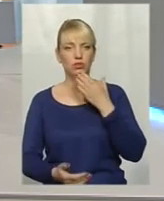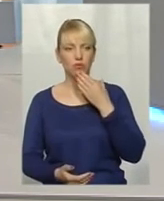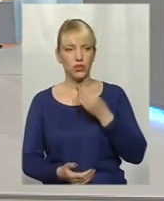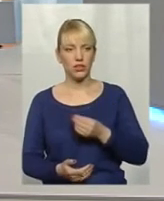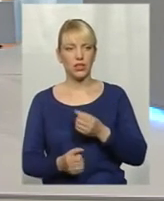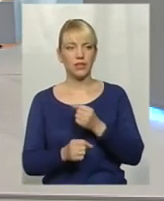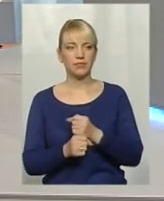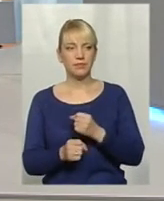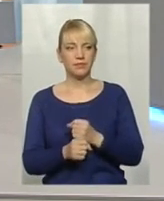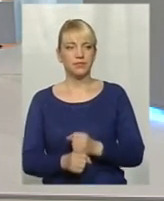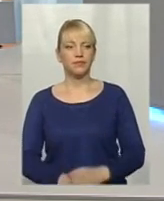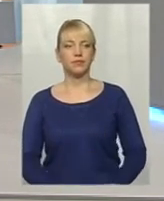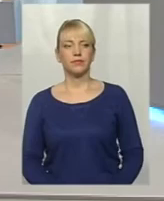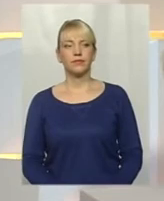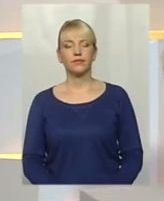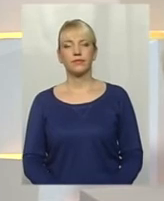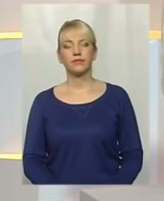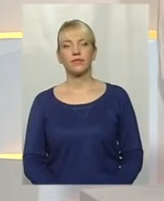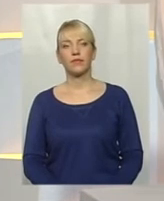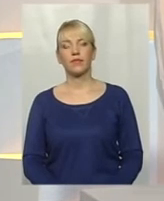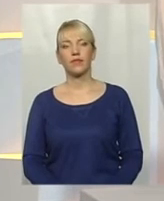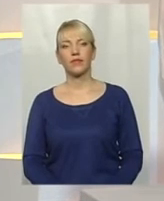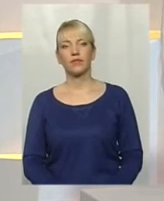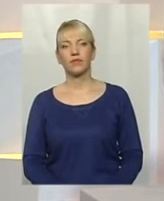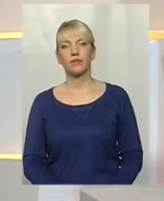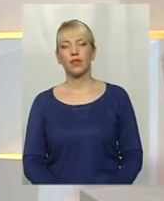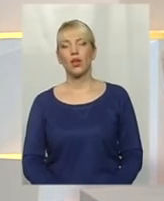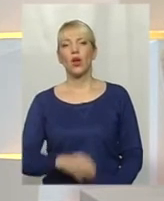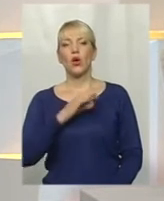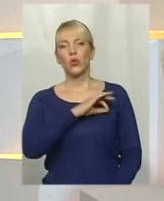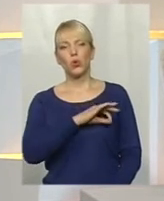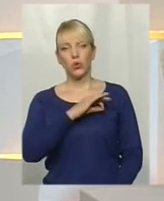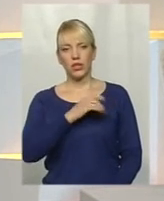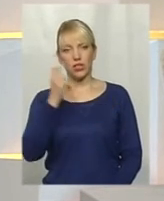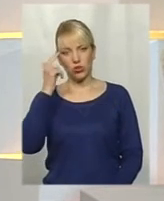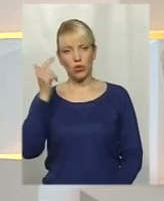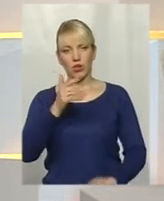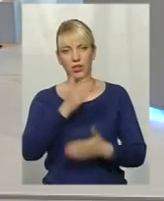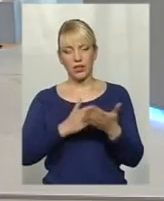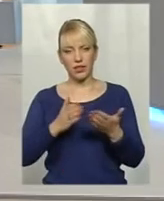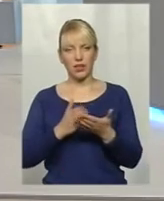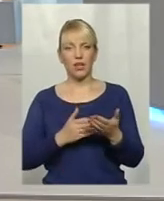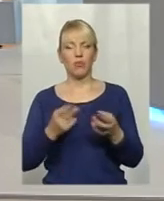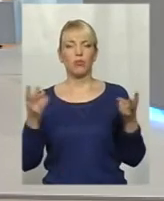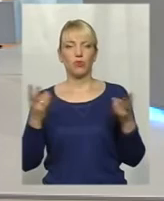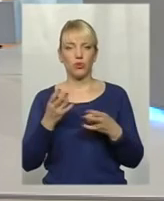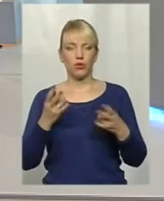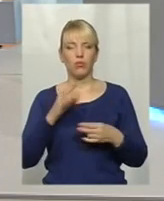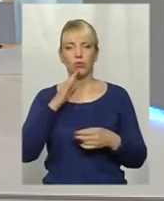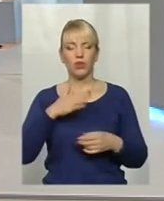законодавства. Власне, того юридичного лікнепу потребують, мабуть, не лише наші громадяни, а й